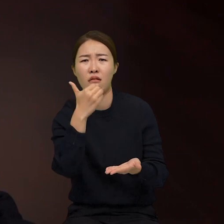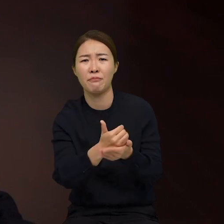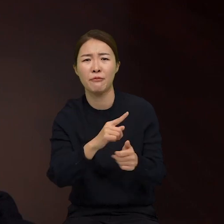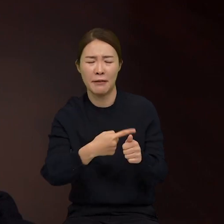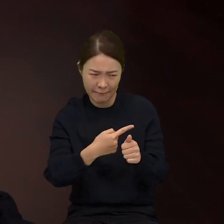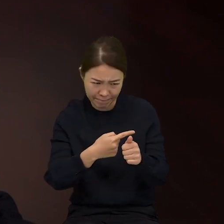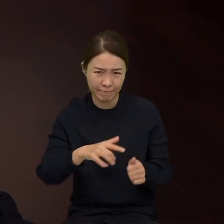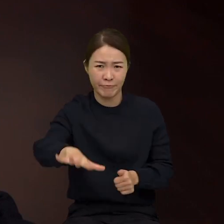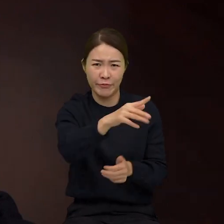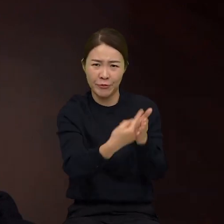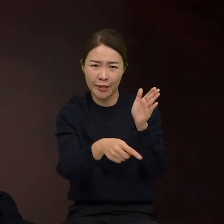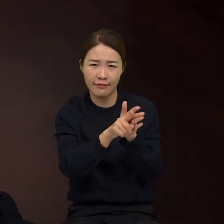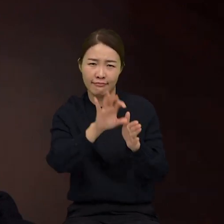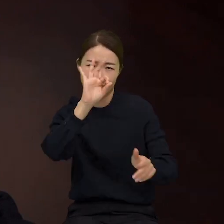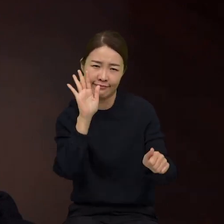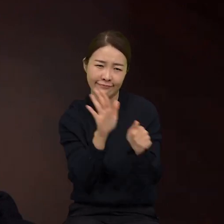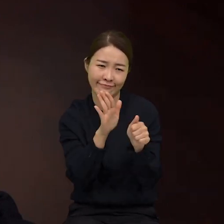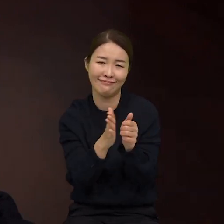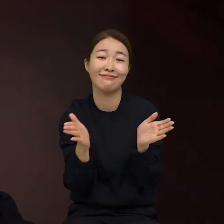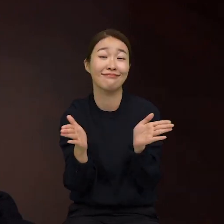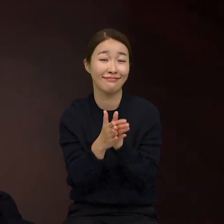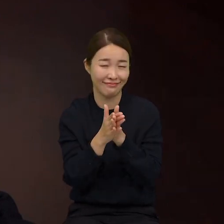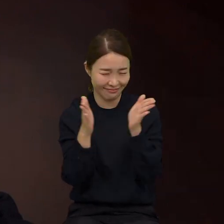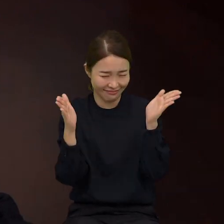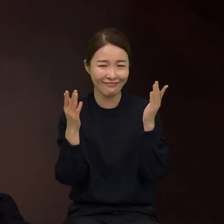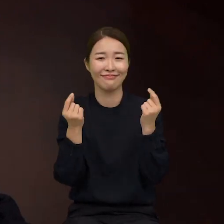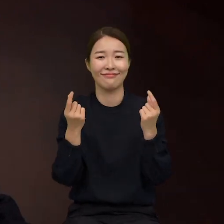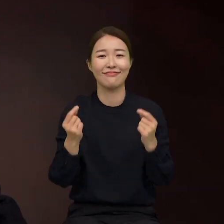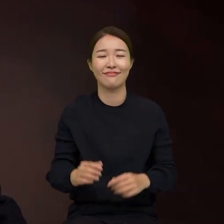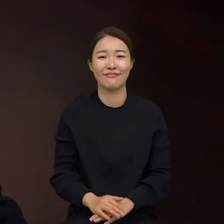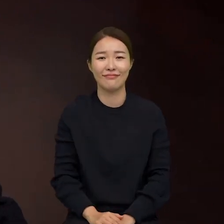독립투사들을 후원하기 시작하였던 것으로 보입니다.